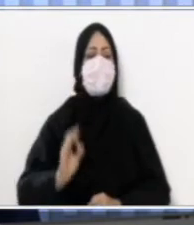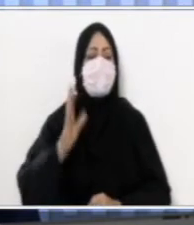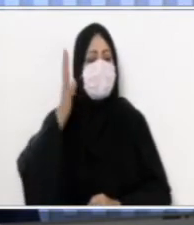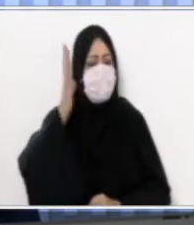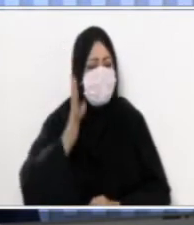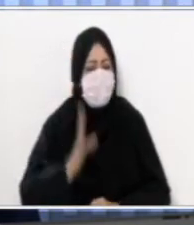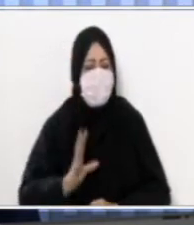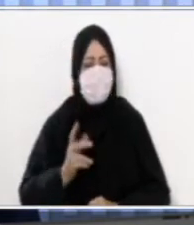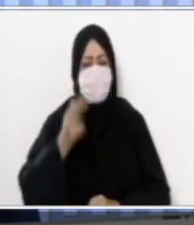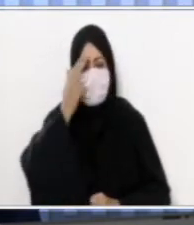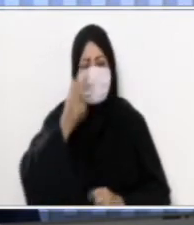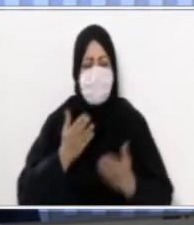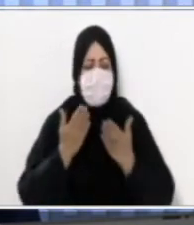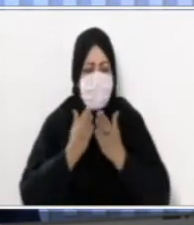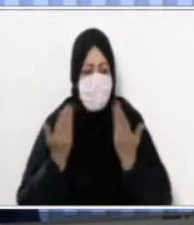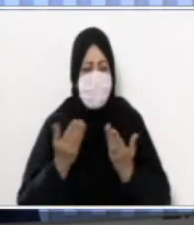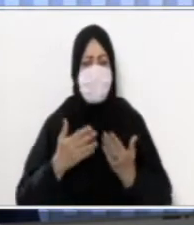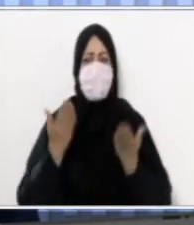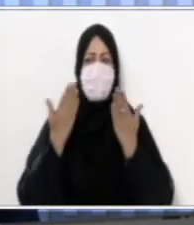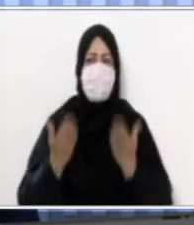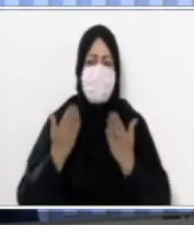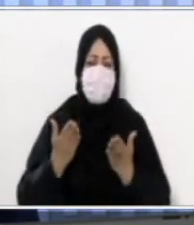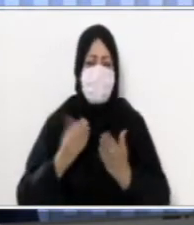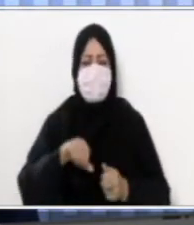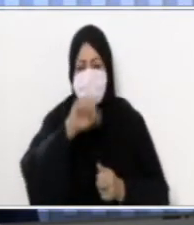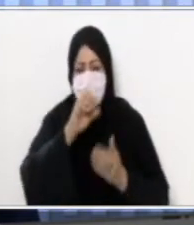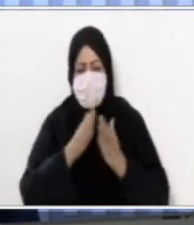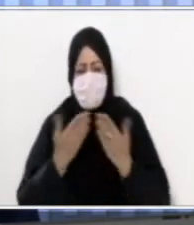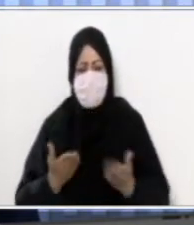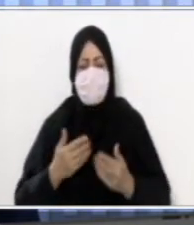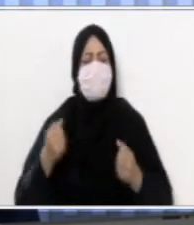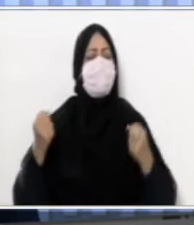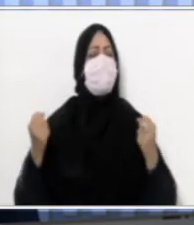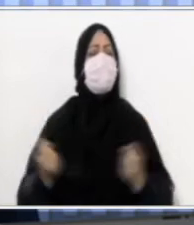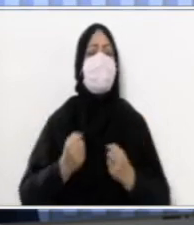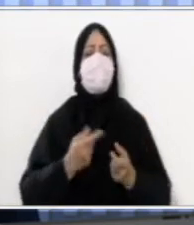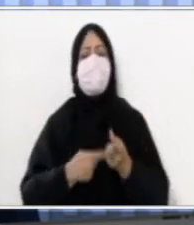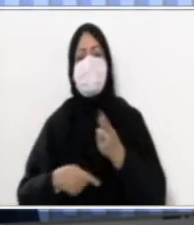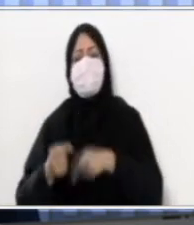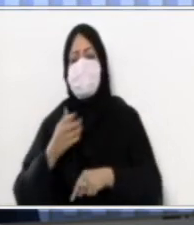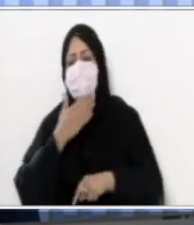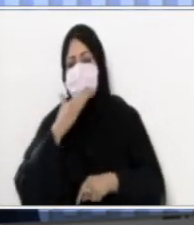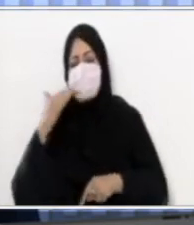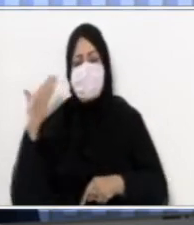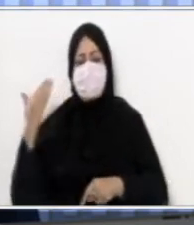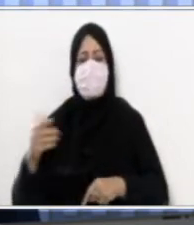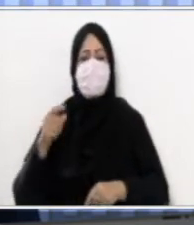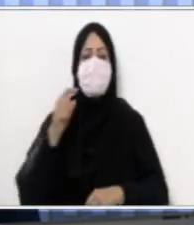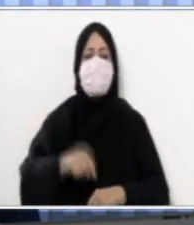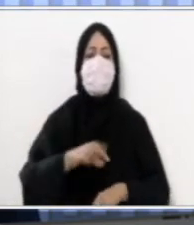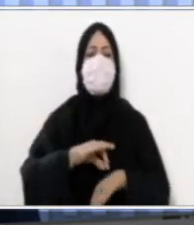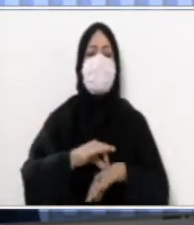والبذل وكل وجوه الخير، أين يجد الإنسان قلبه من هذه العبادات،